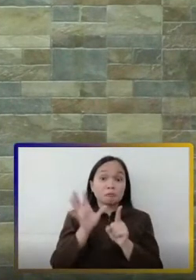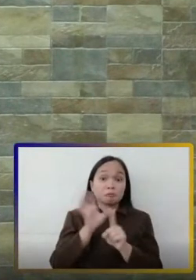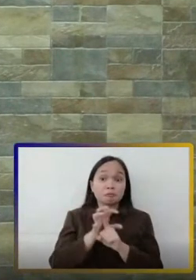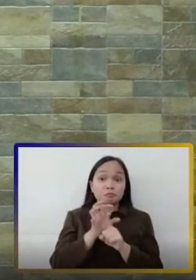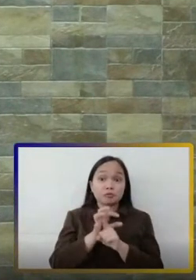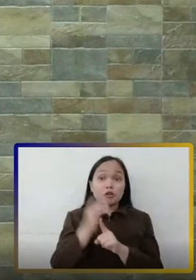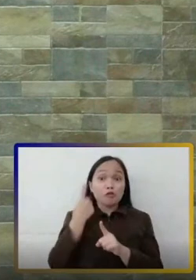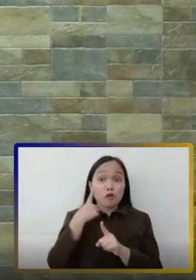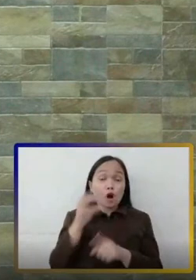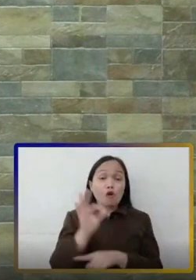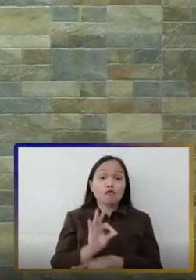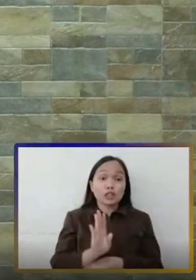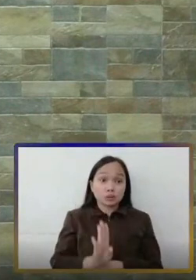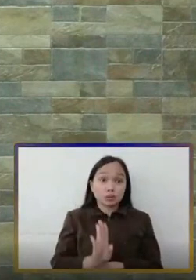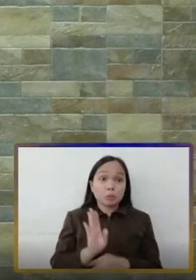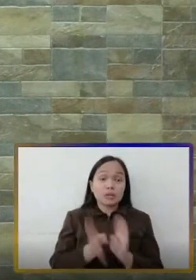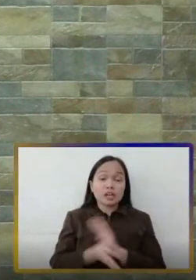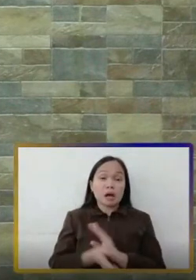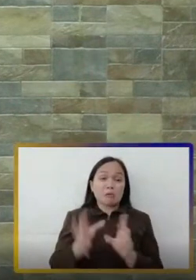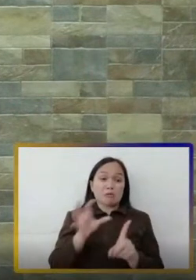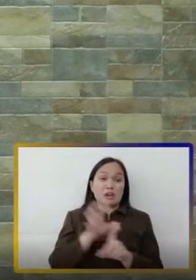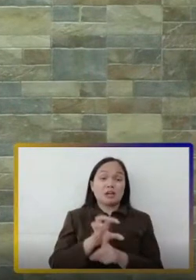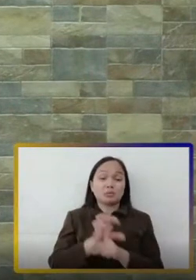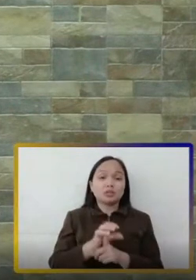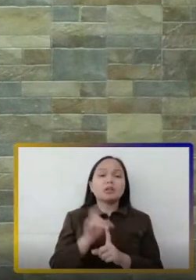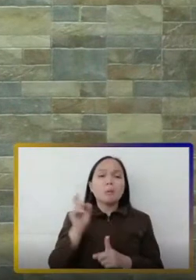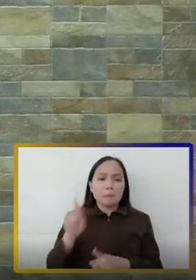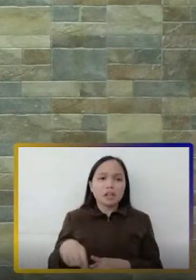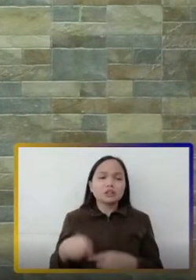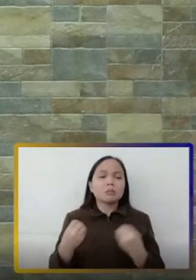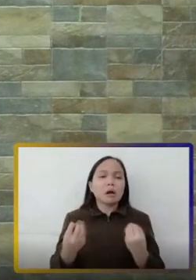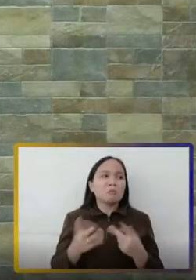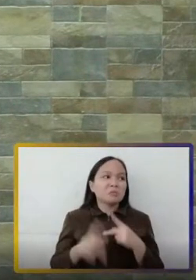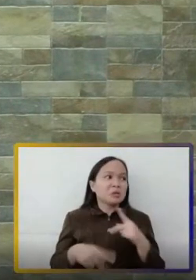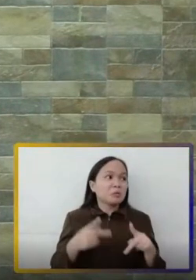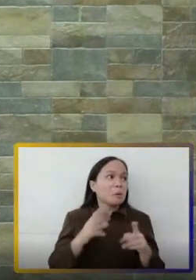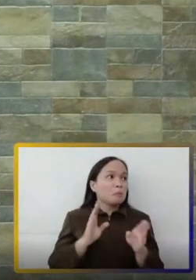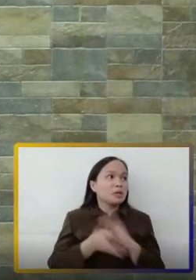ang Facebook, kinakailangan maraming ma-addict sa Facebook.